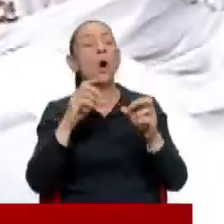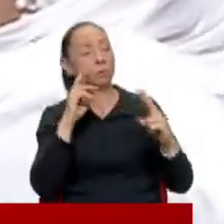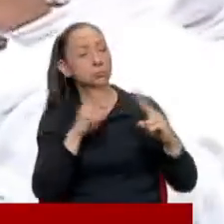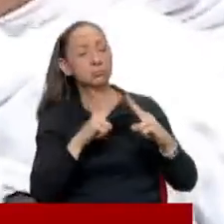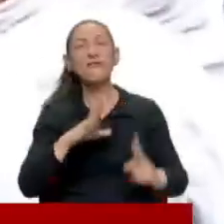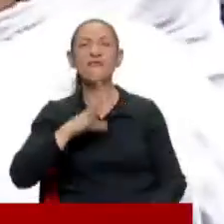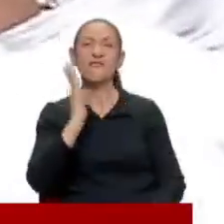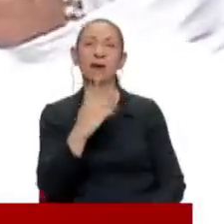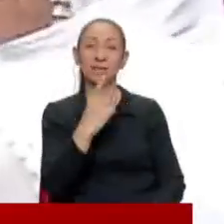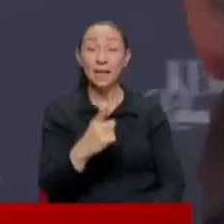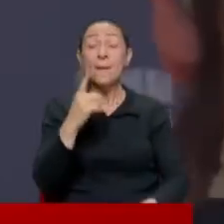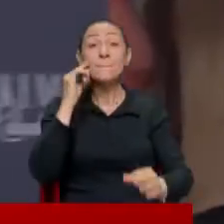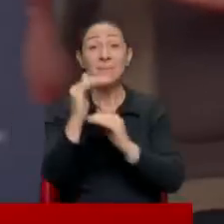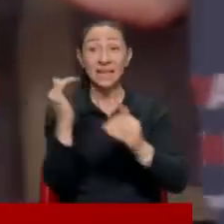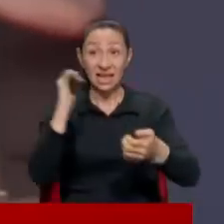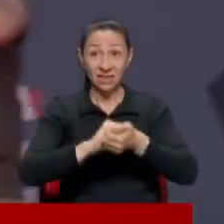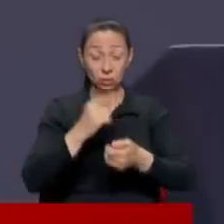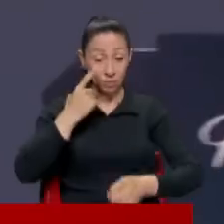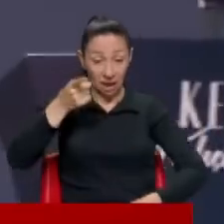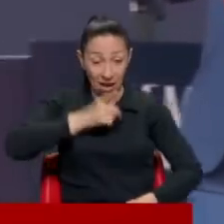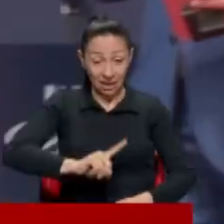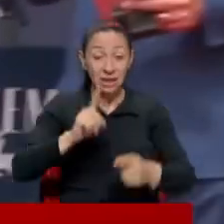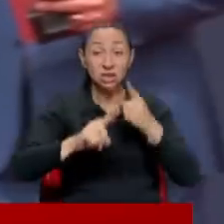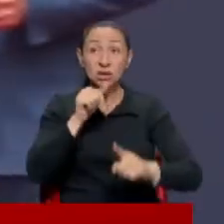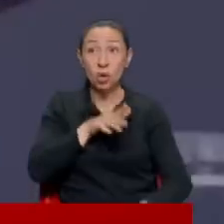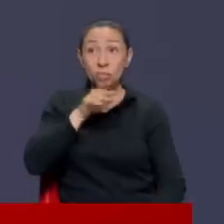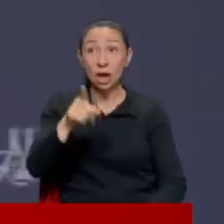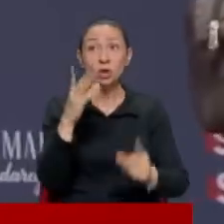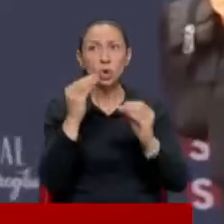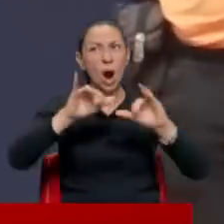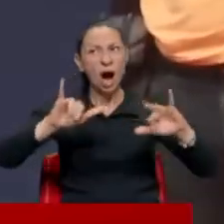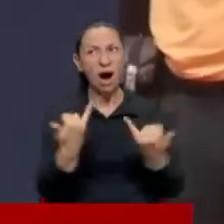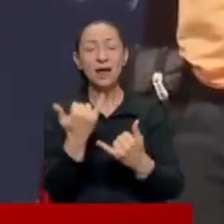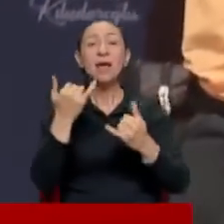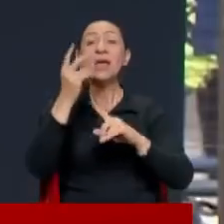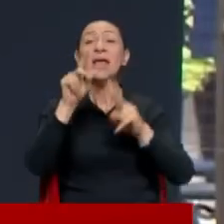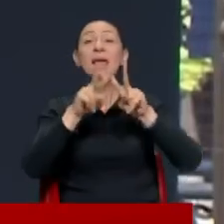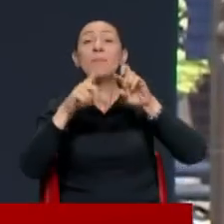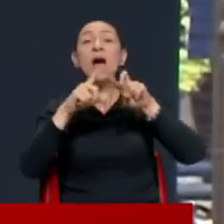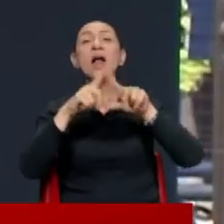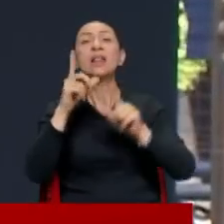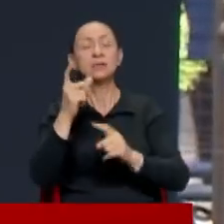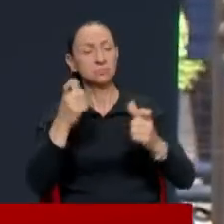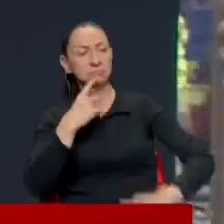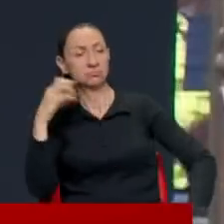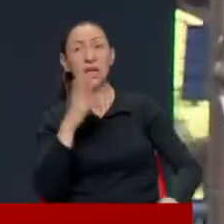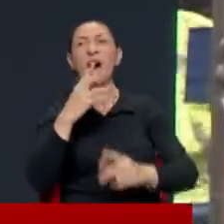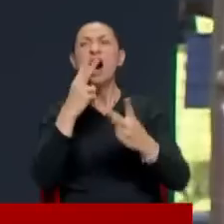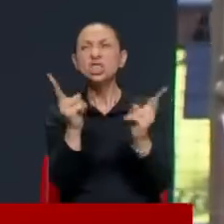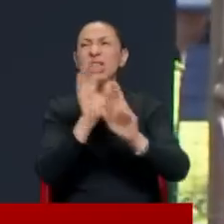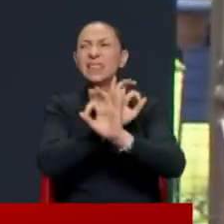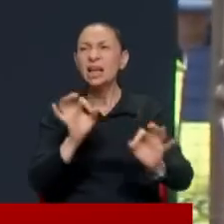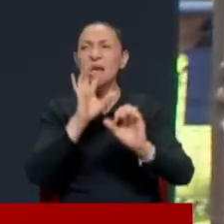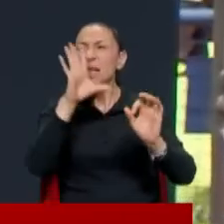cümlesini kurdu. Millet İttifakı'nın Cumhurbaşkanı adayı Kemal Kılıçdaroğlu'ndan çok sert İmralı çıkışı geldi. Açık ve ne söyleyeyim? Kim